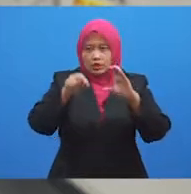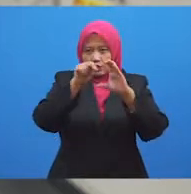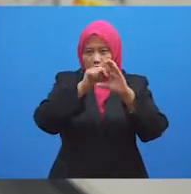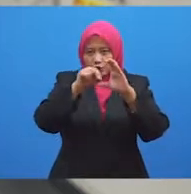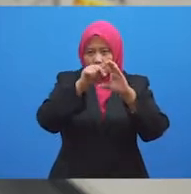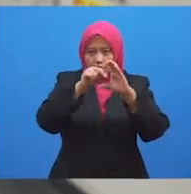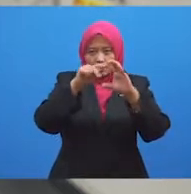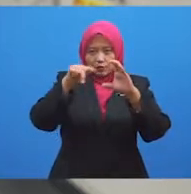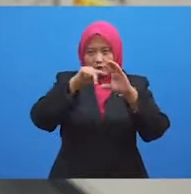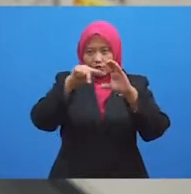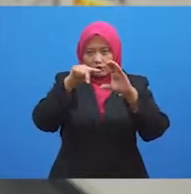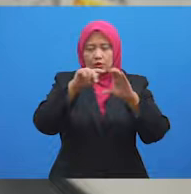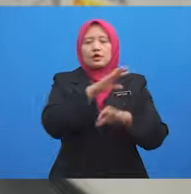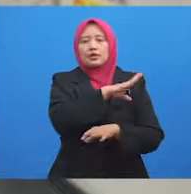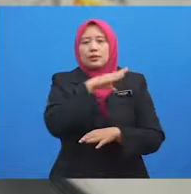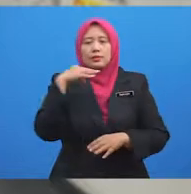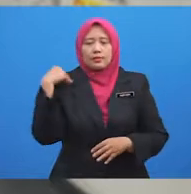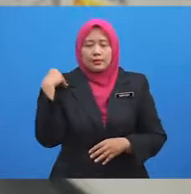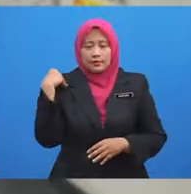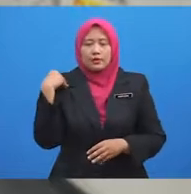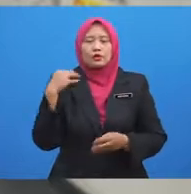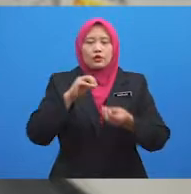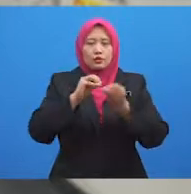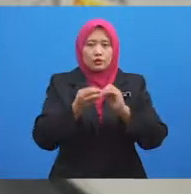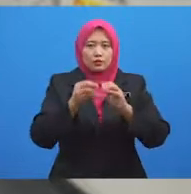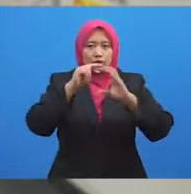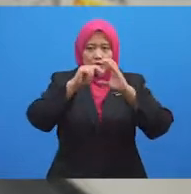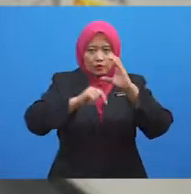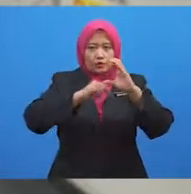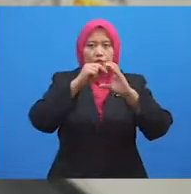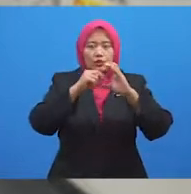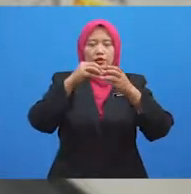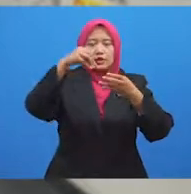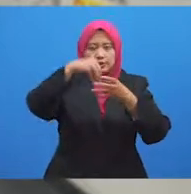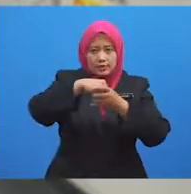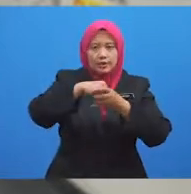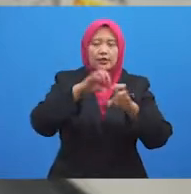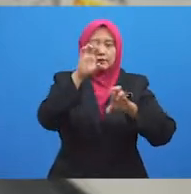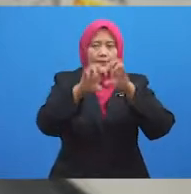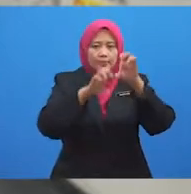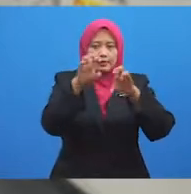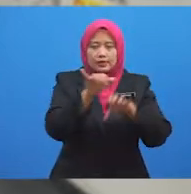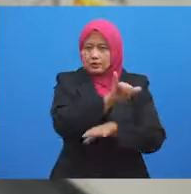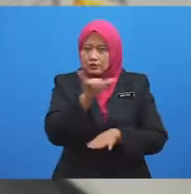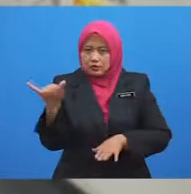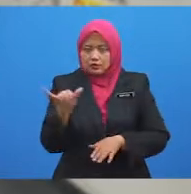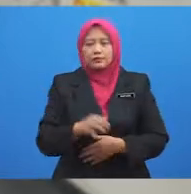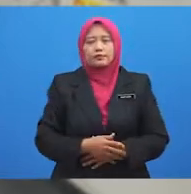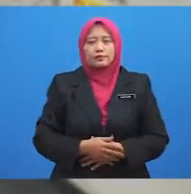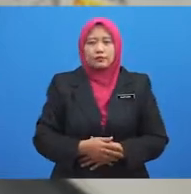dan nombor nukleon dalam isotop. Sebelum kita meneruskan